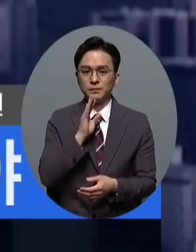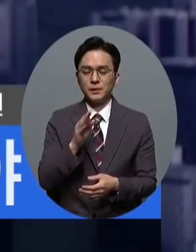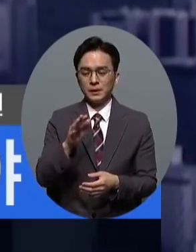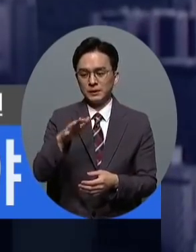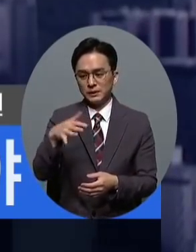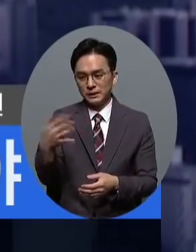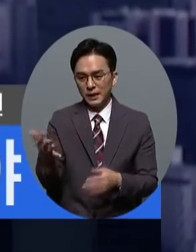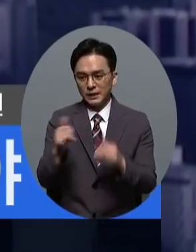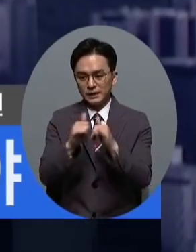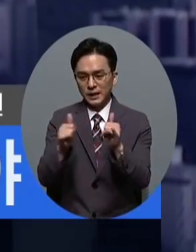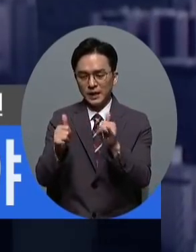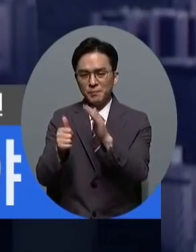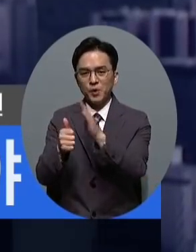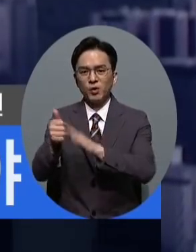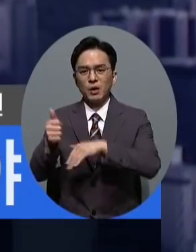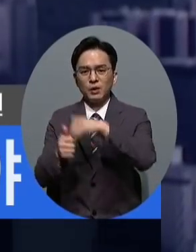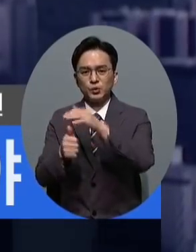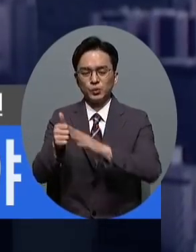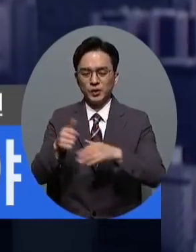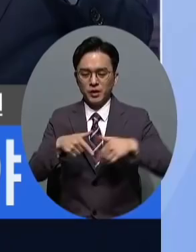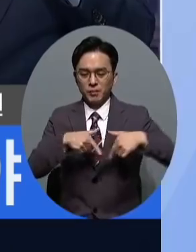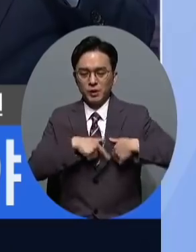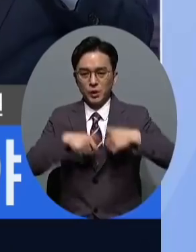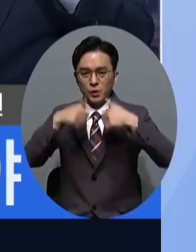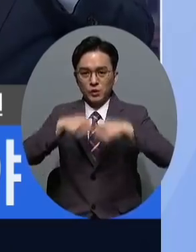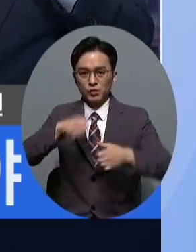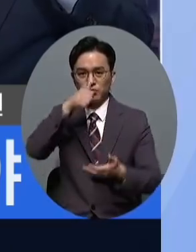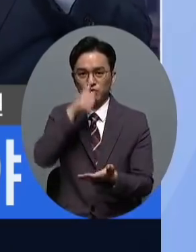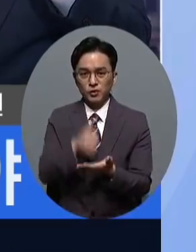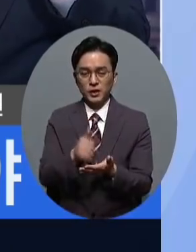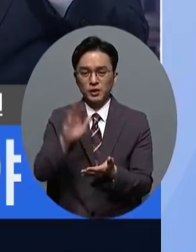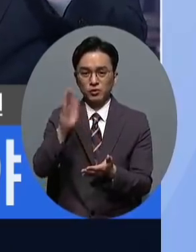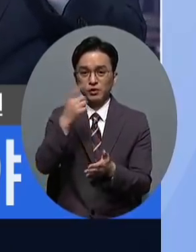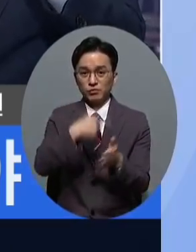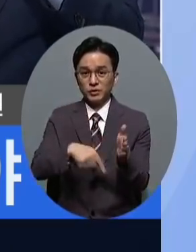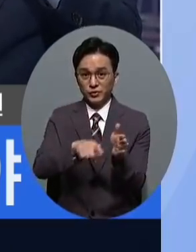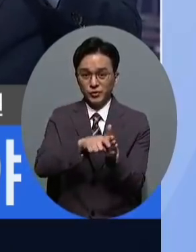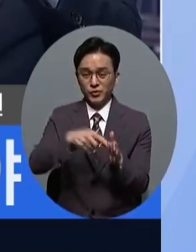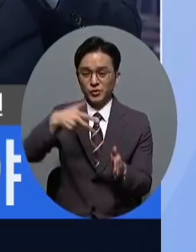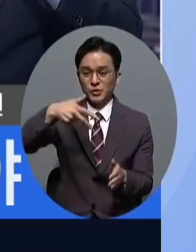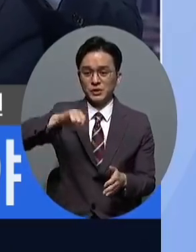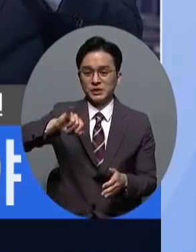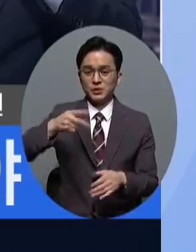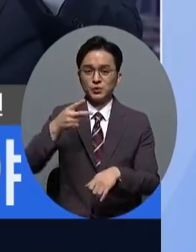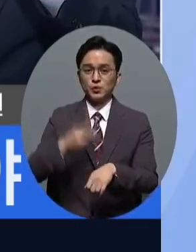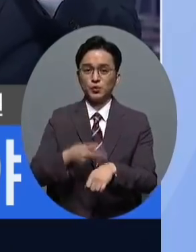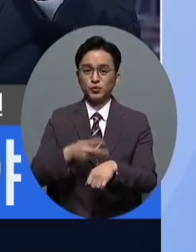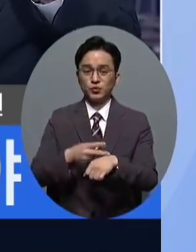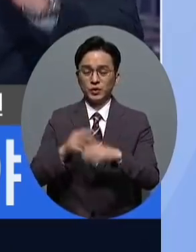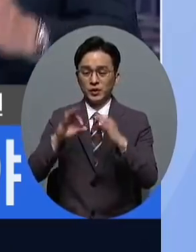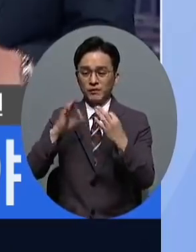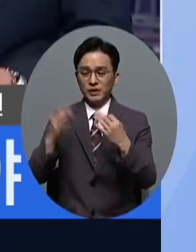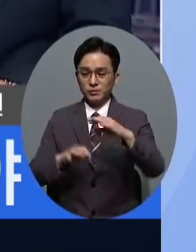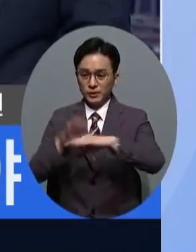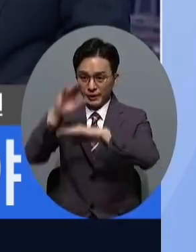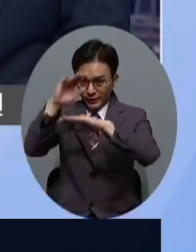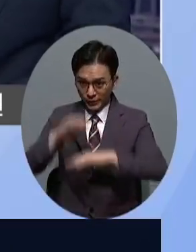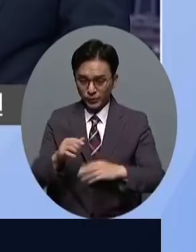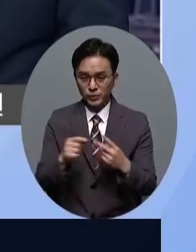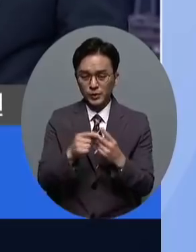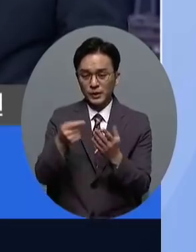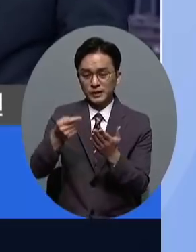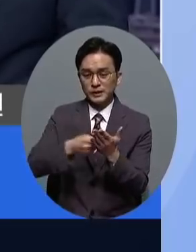반드시 허위 사실인 게 입증이 되어야 되는 거예요. 그러니까 진 교수가 이야기한 게 허위의 사실이고 기자가 이야기한 게 다 허위의 사실인지를